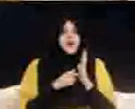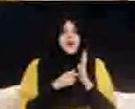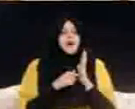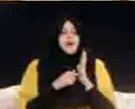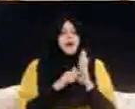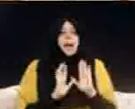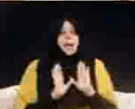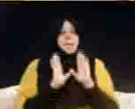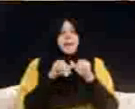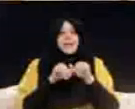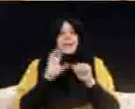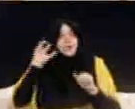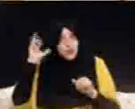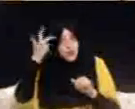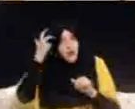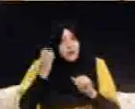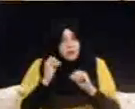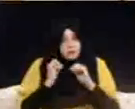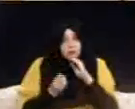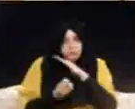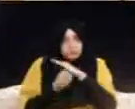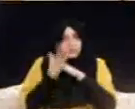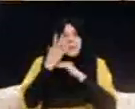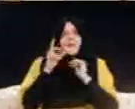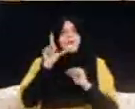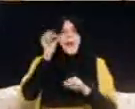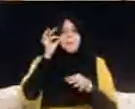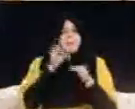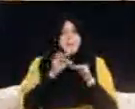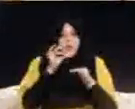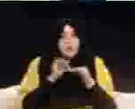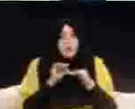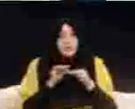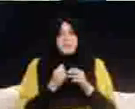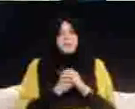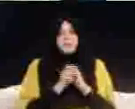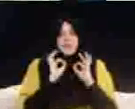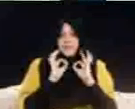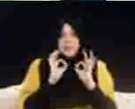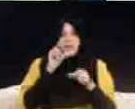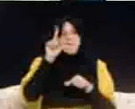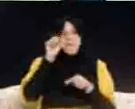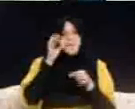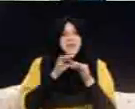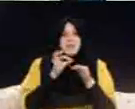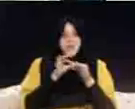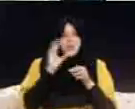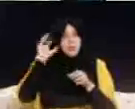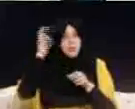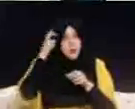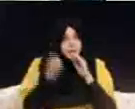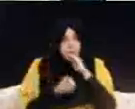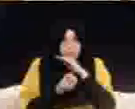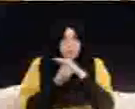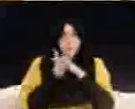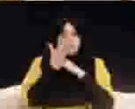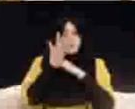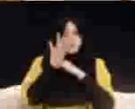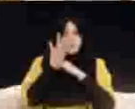بعد شروق الشمس بحوالي 20 دقيقة، أفضل يعني أكثر من ربع ساعة، حوالي 20 دقيقة